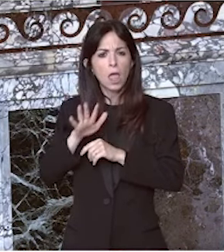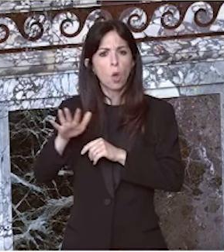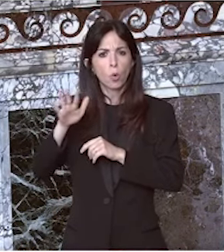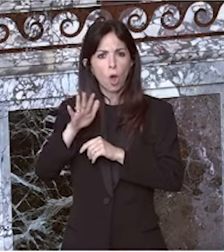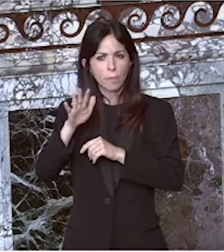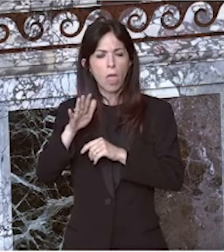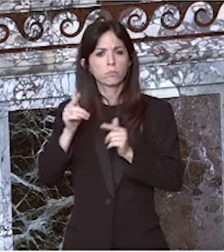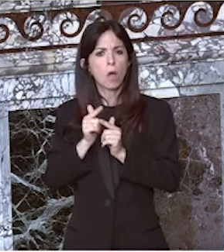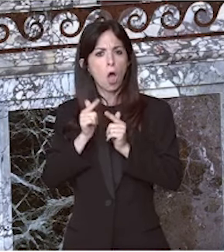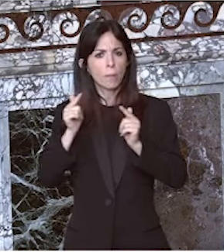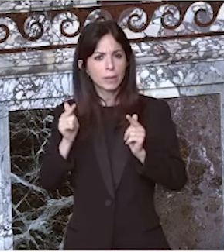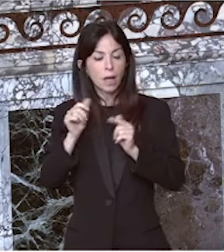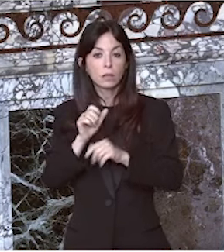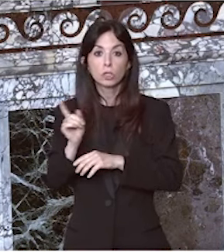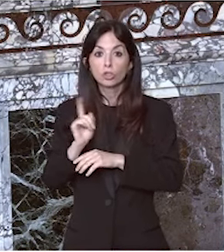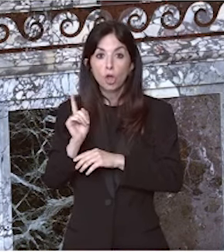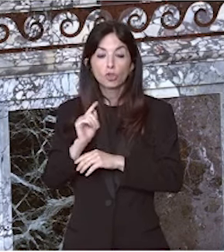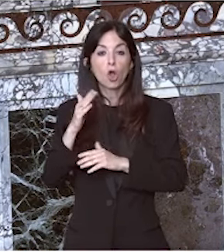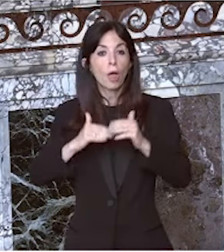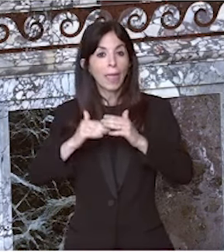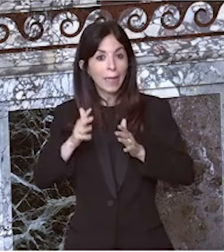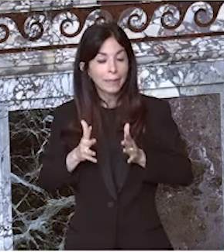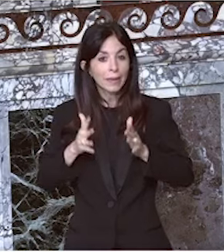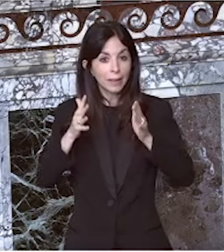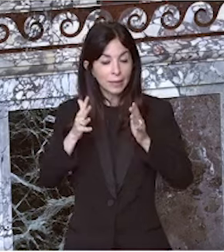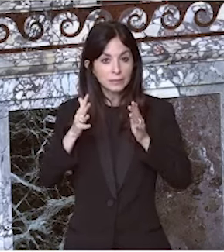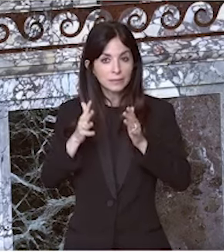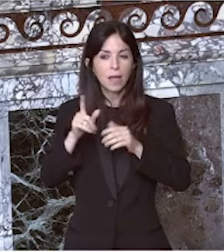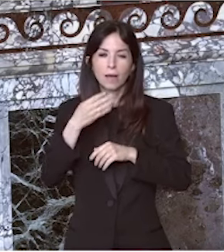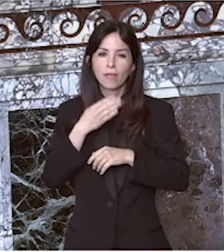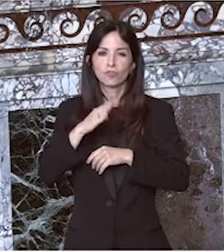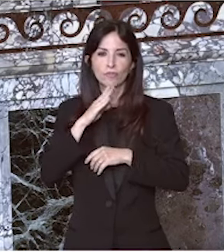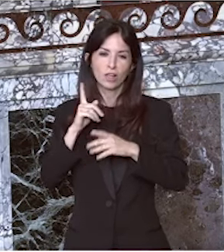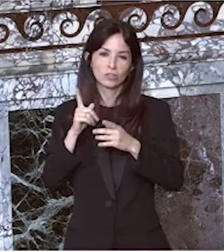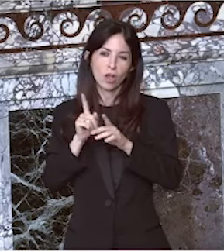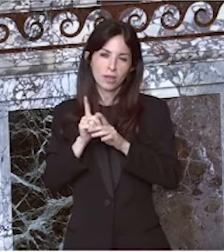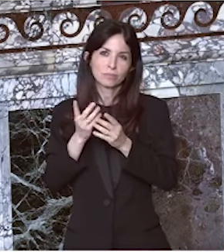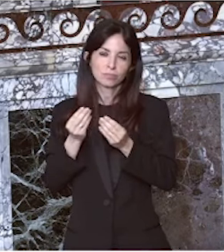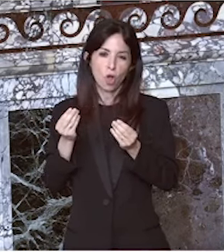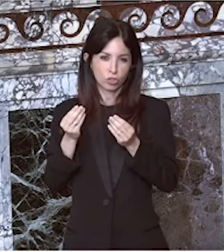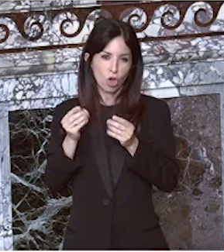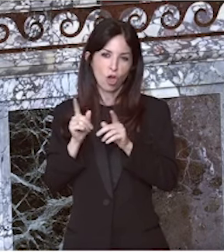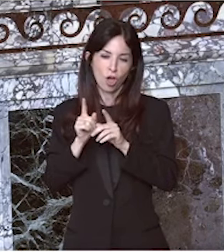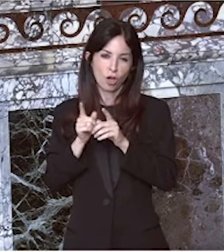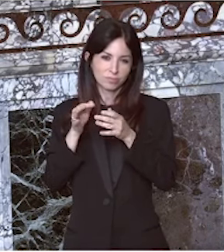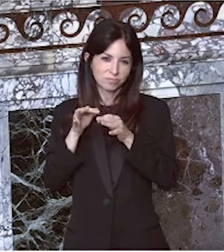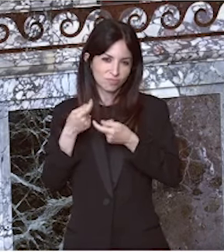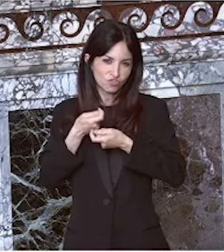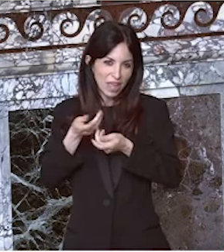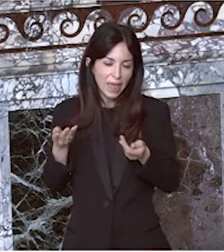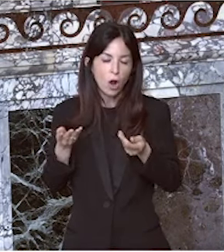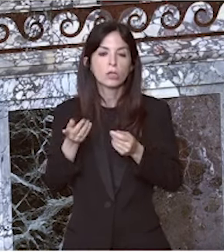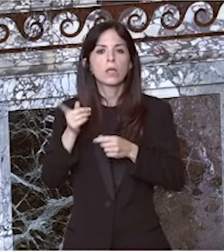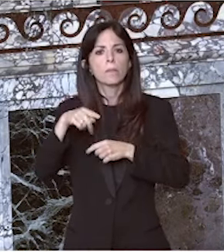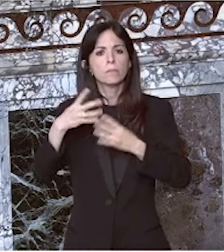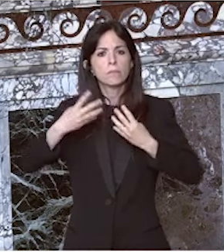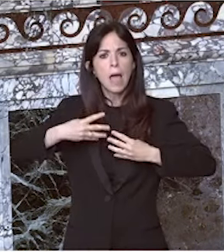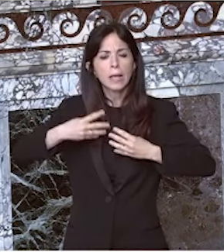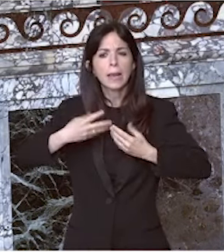solo gli investimenti in edilizia, favoriti da agevolazioni generosissime, ma anche quelli in macchinari e